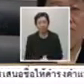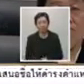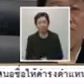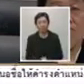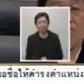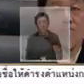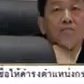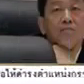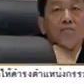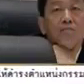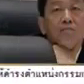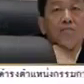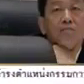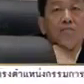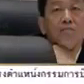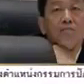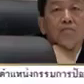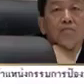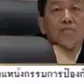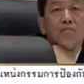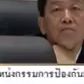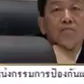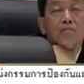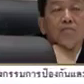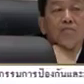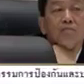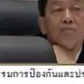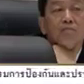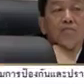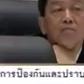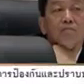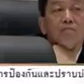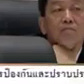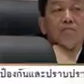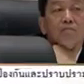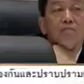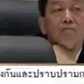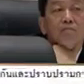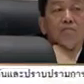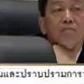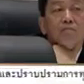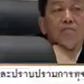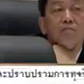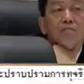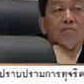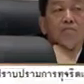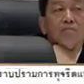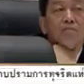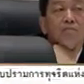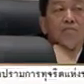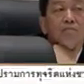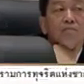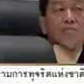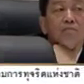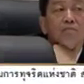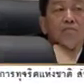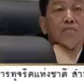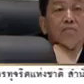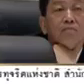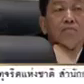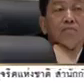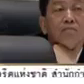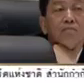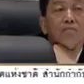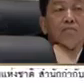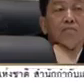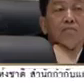ก็ลงมาบอกให้ผมถอนคำพูดนะฮะผมไม่ถอนก็เชิญผมออกจากห้องประชุมโอเคถูกต้องต